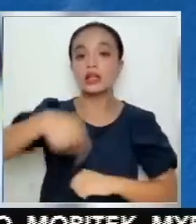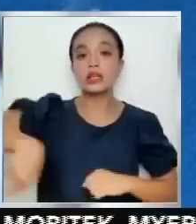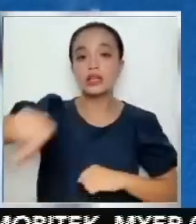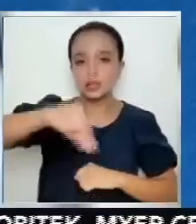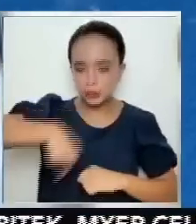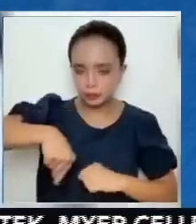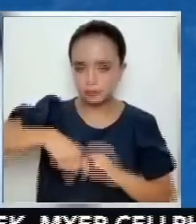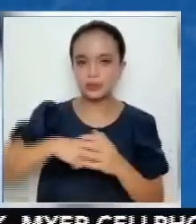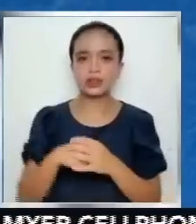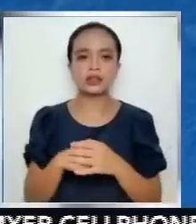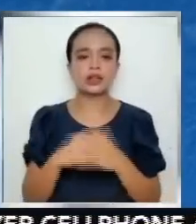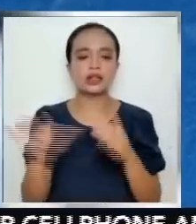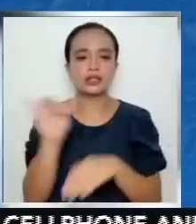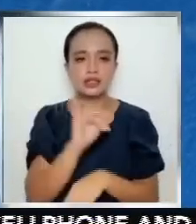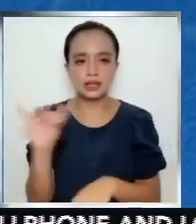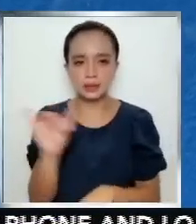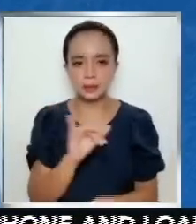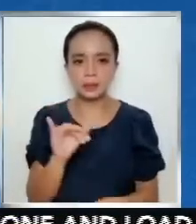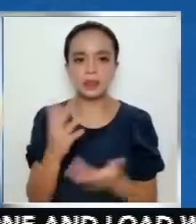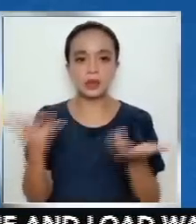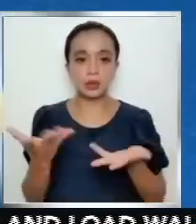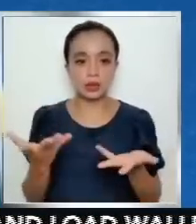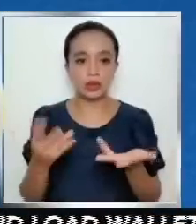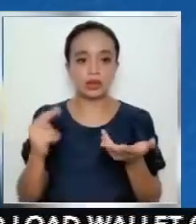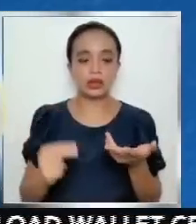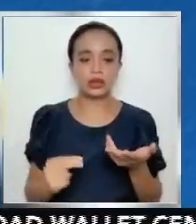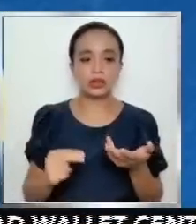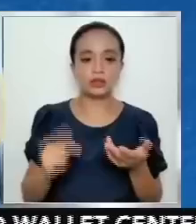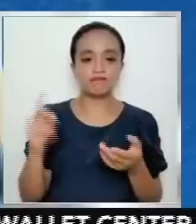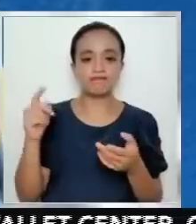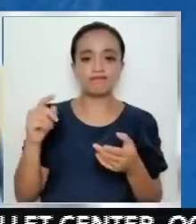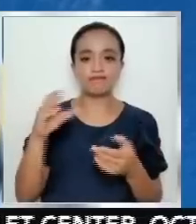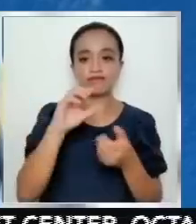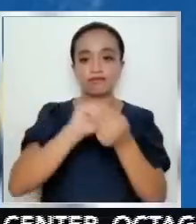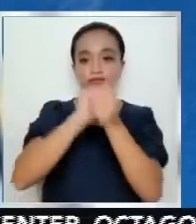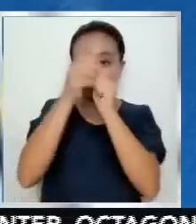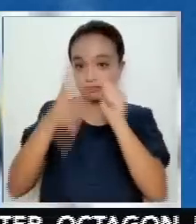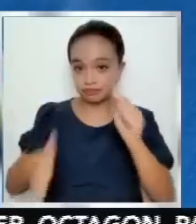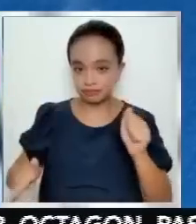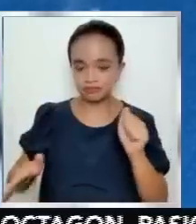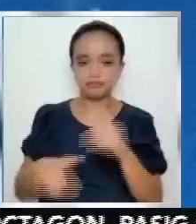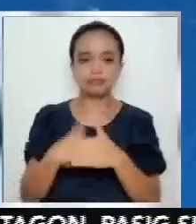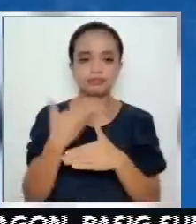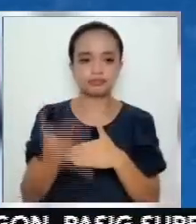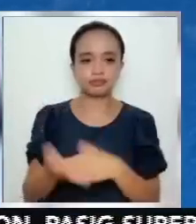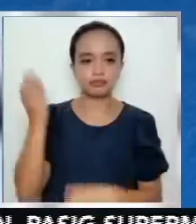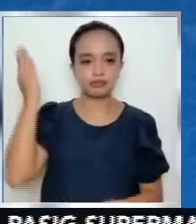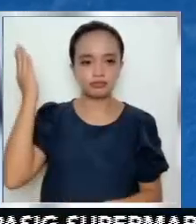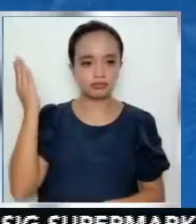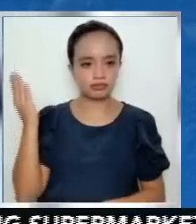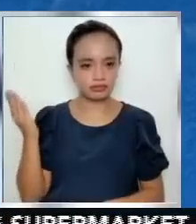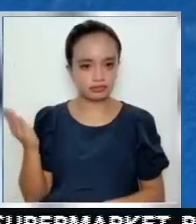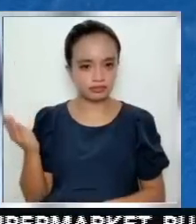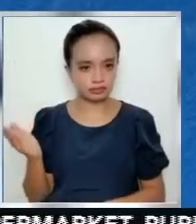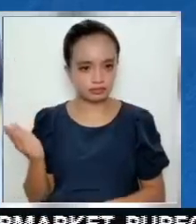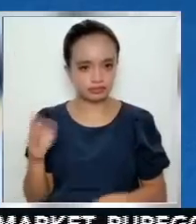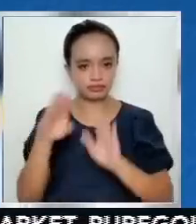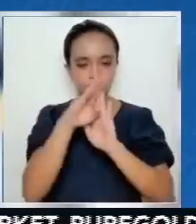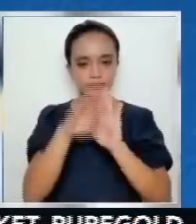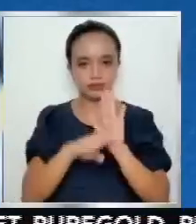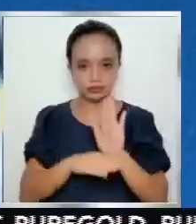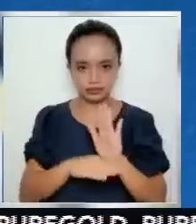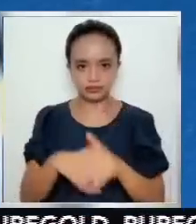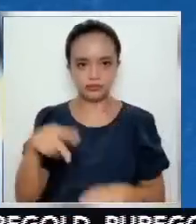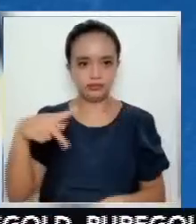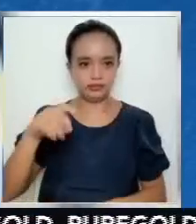dito sa may bandang northern portion ng Catanduanes, dito sa northeastern portion ng Camarines Sur, dito sa Pulilo Island, sa